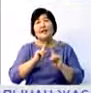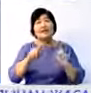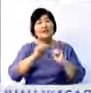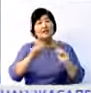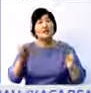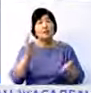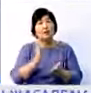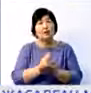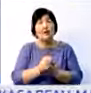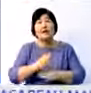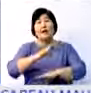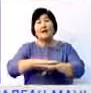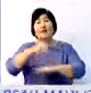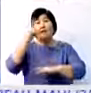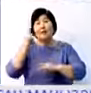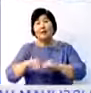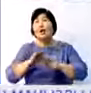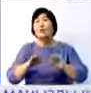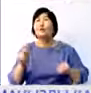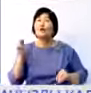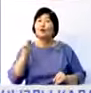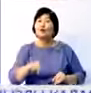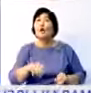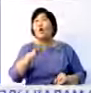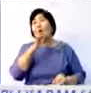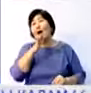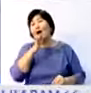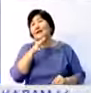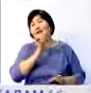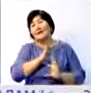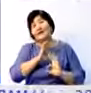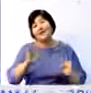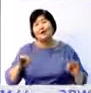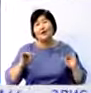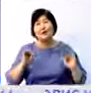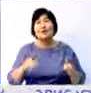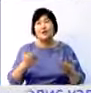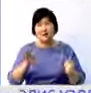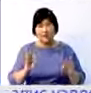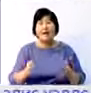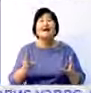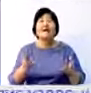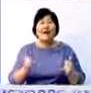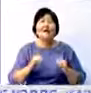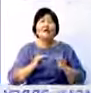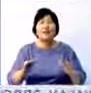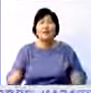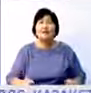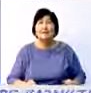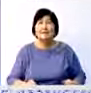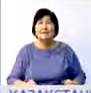тұр. Сабақтан тыс уақытта балалар осында келіп уақыттарын керемет өткізеді. Солай емес пе балалар?